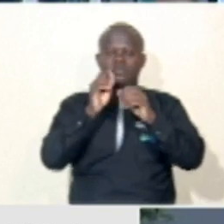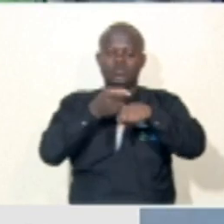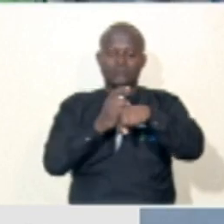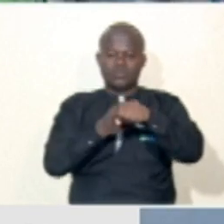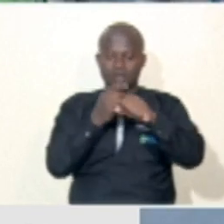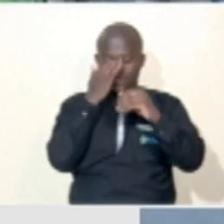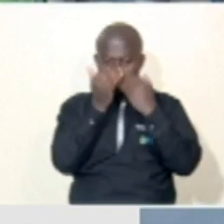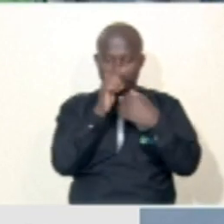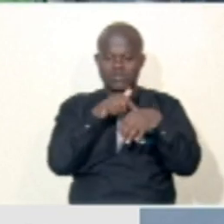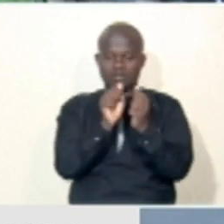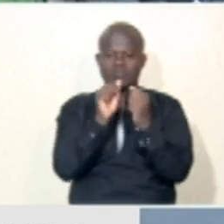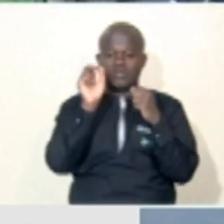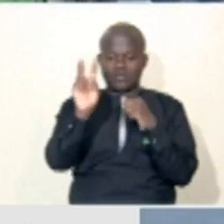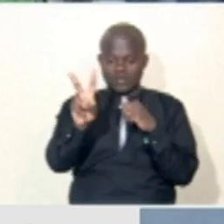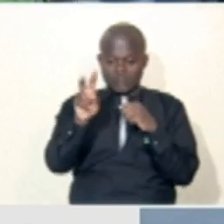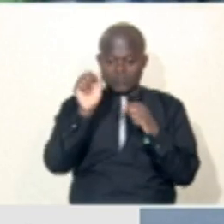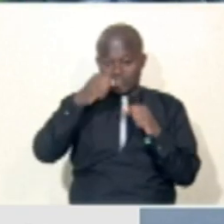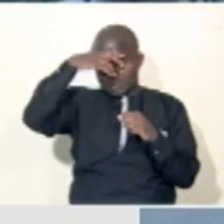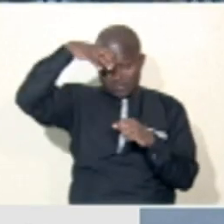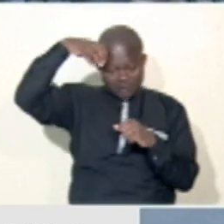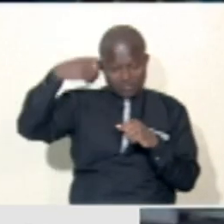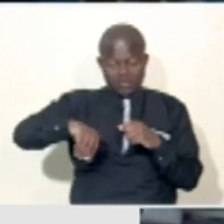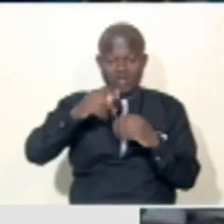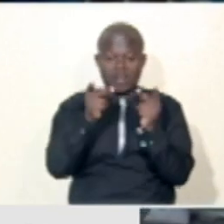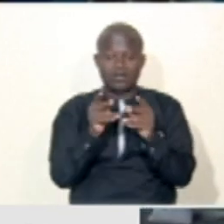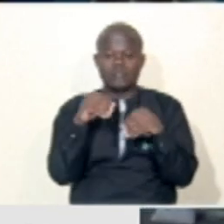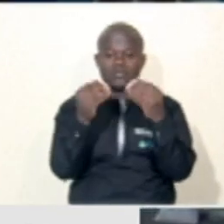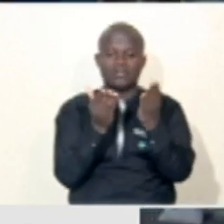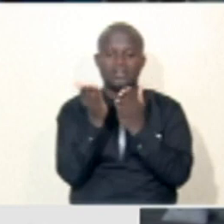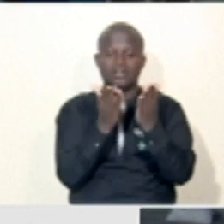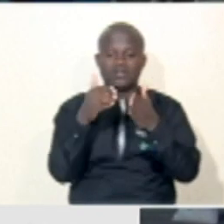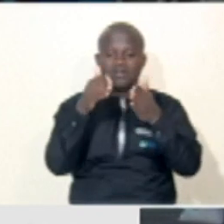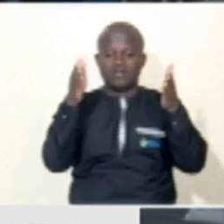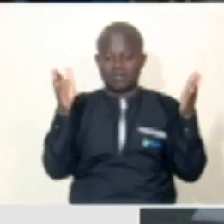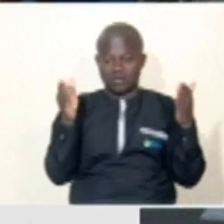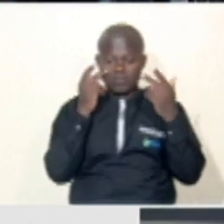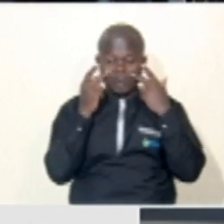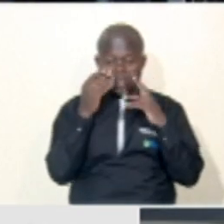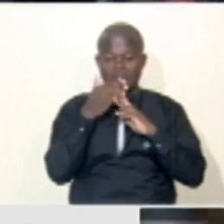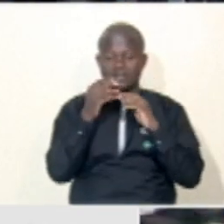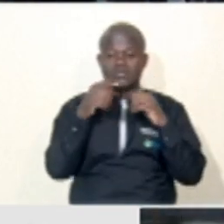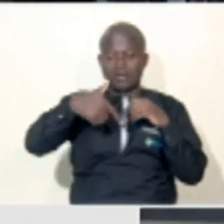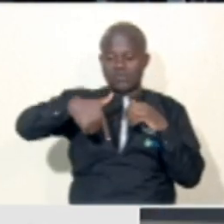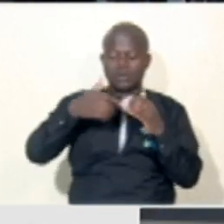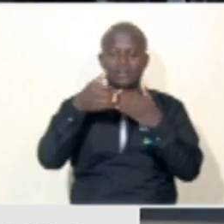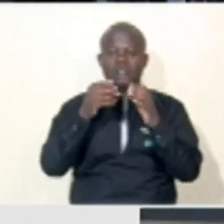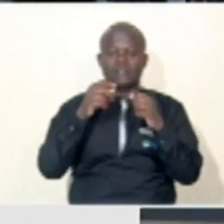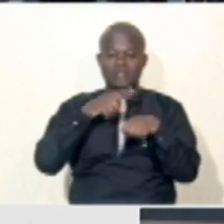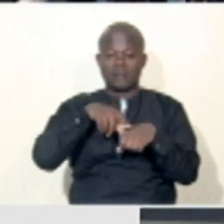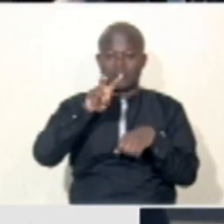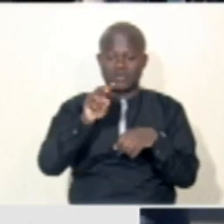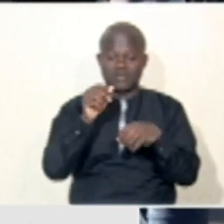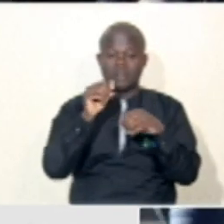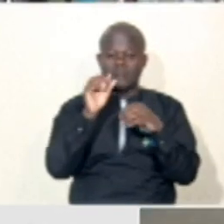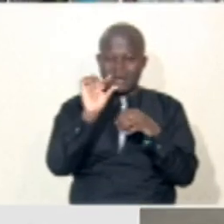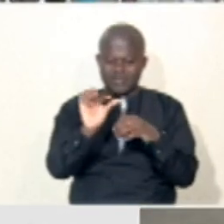gitondo byakugora kubona imiryango y'ubucuruzi cyangwa watangirwa serivisi runaka hafunguye. Usanga hagati ya saa moya na saa mbiri mbarwa aribo